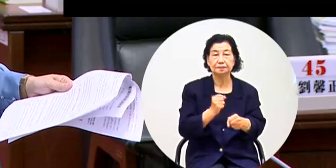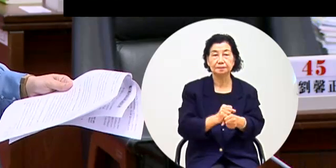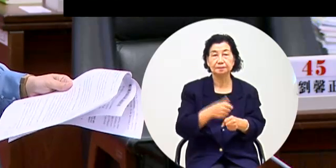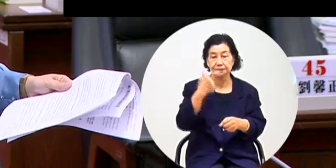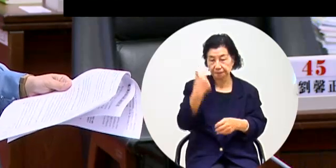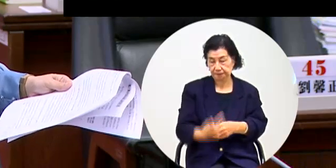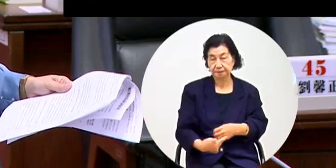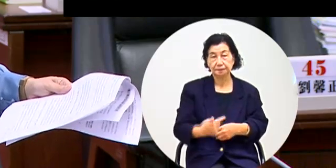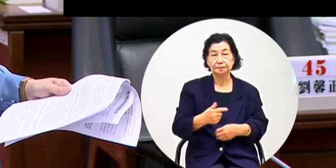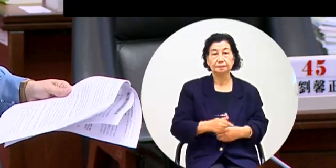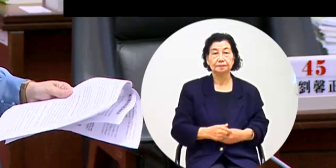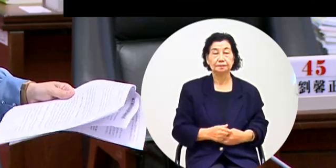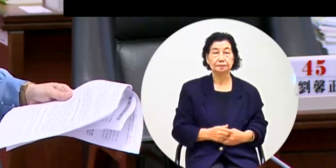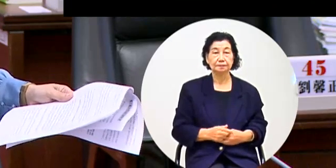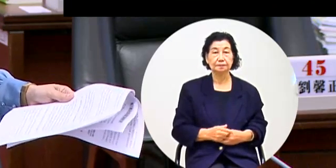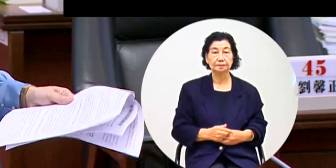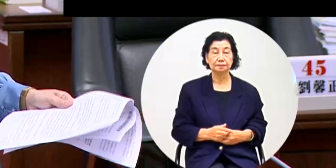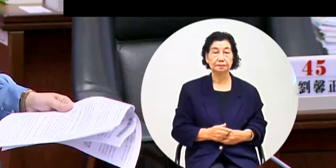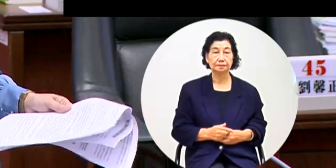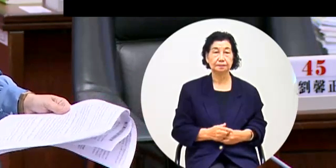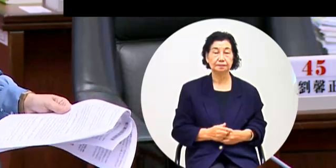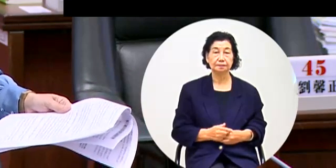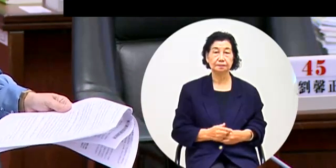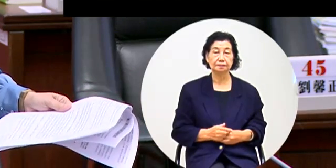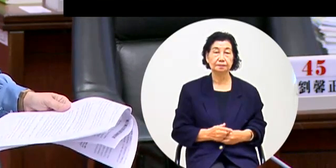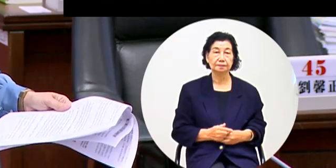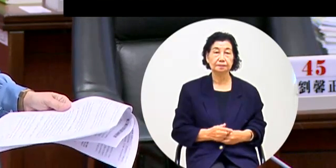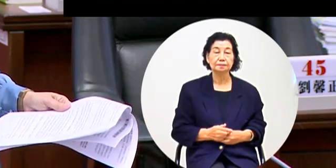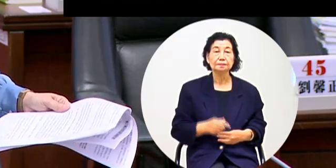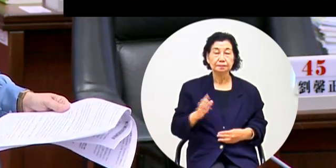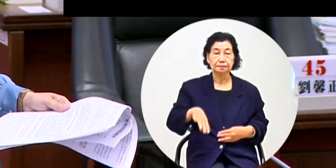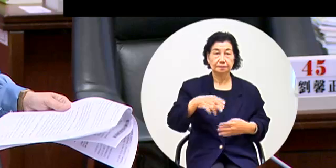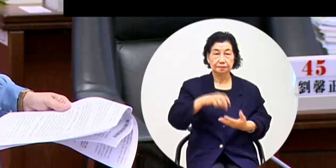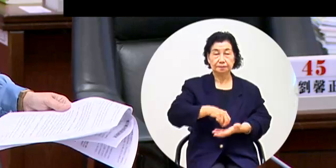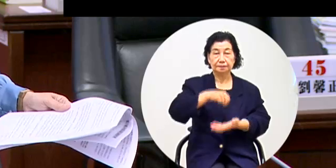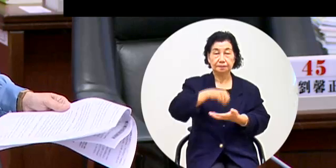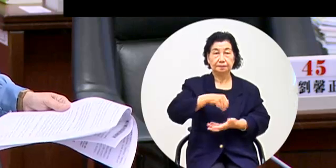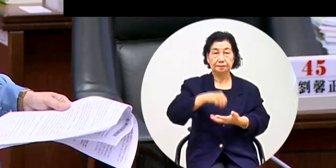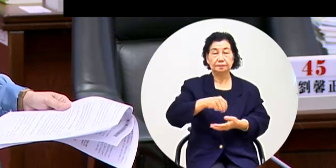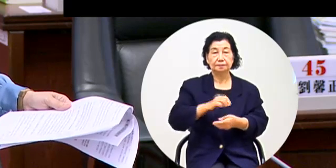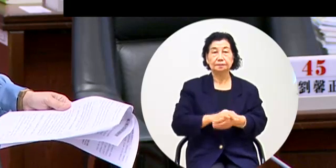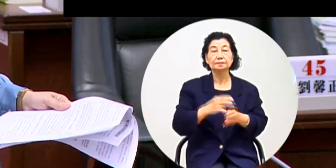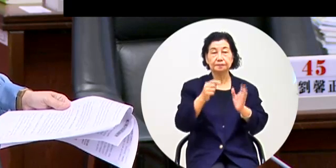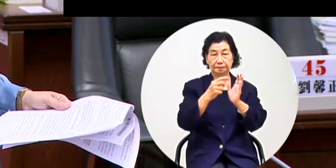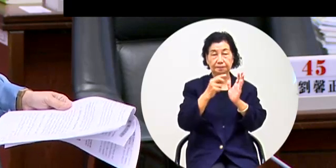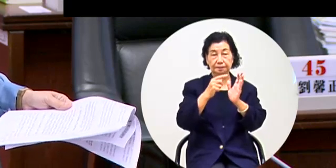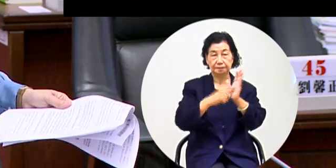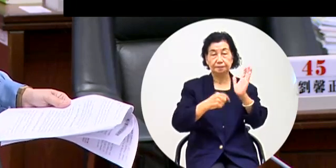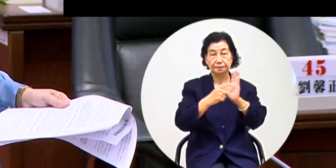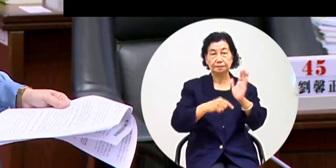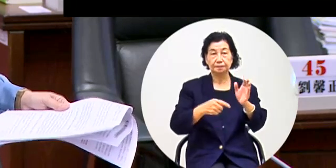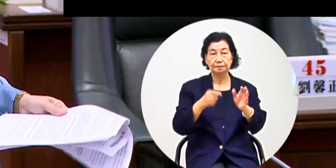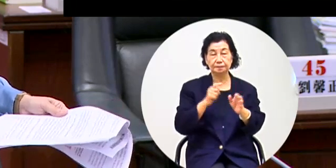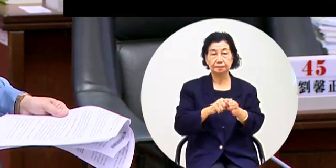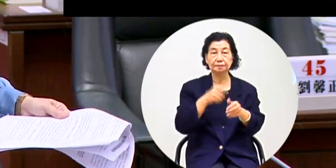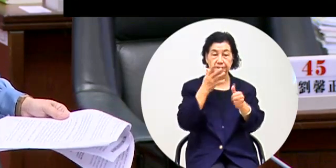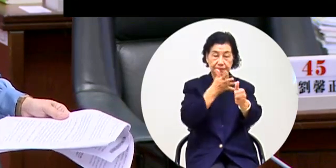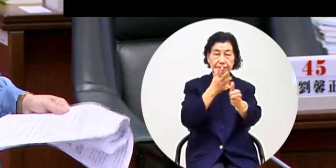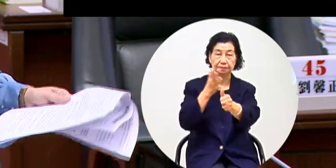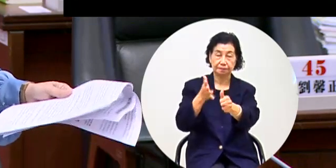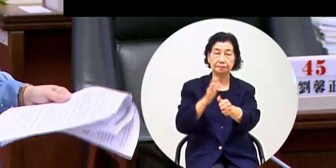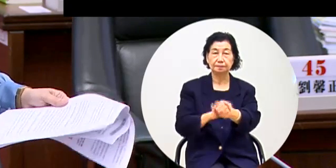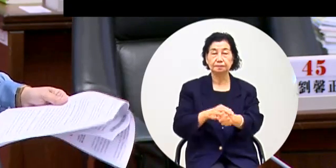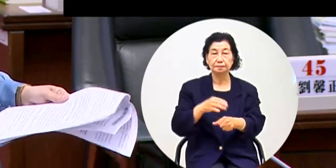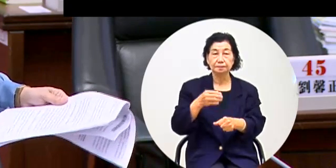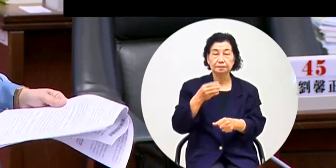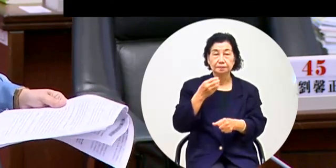这是我们比较担心，所以我问一下，简单的问几个啦。譬如说，我问一下那个观光局哈，如果你的温